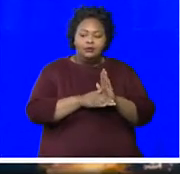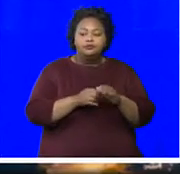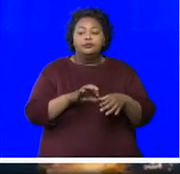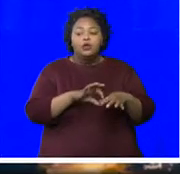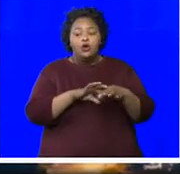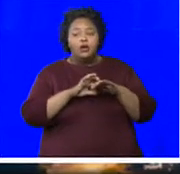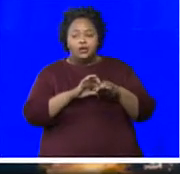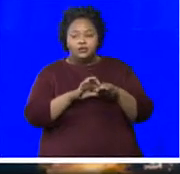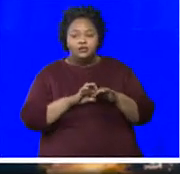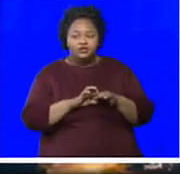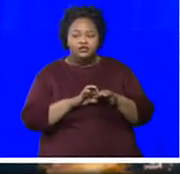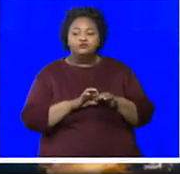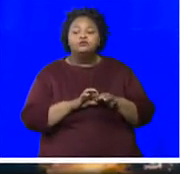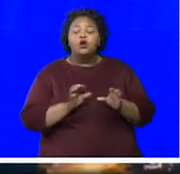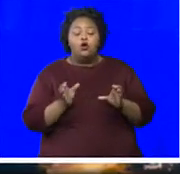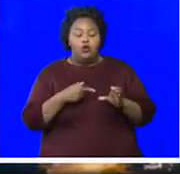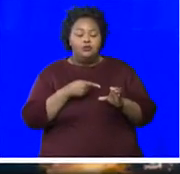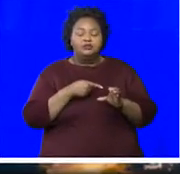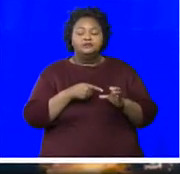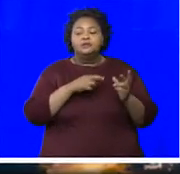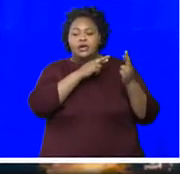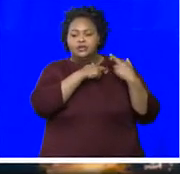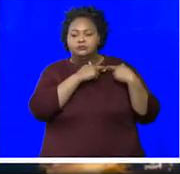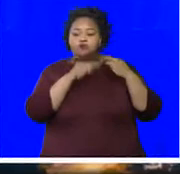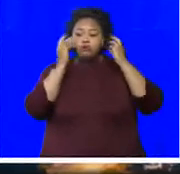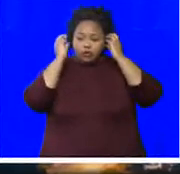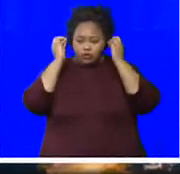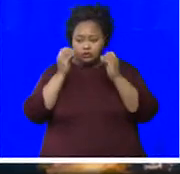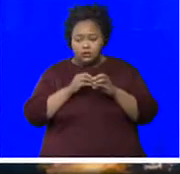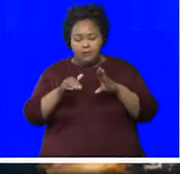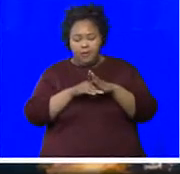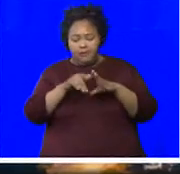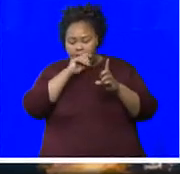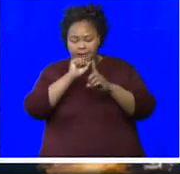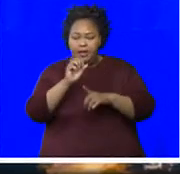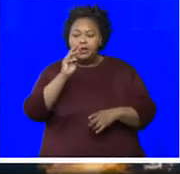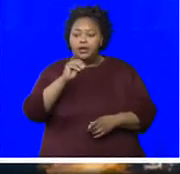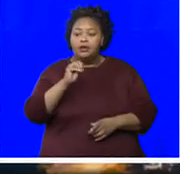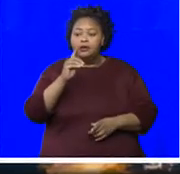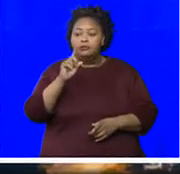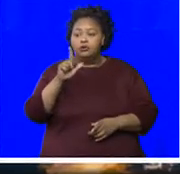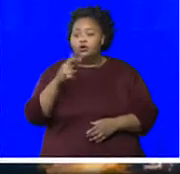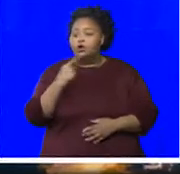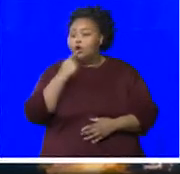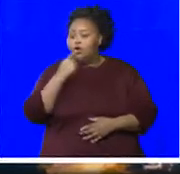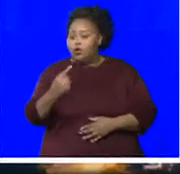Eswatini sokukhuthaza abodokotela bemacembu kuthi kusalungiselelwa isizini lensha yeminyaka